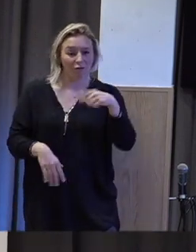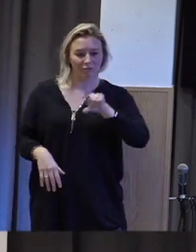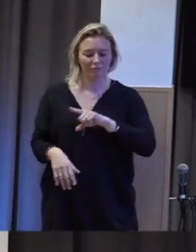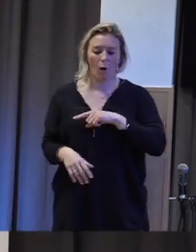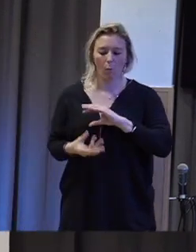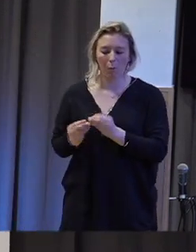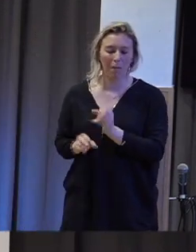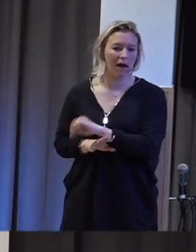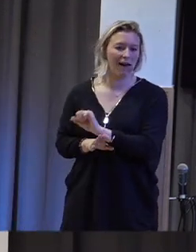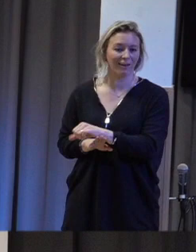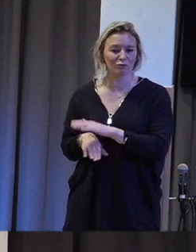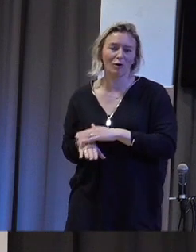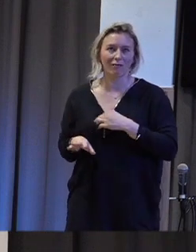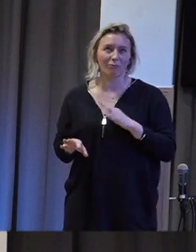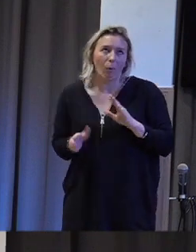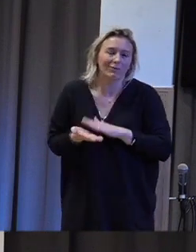problèmes?